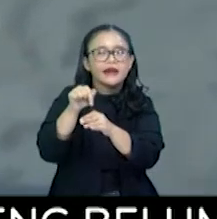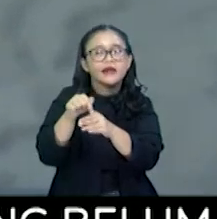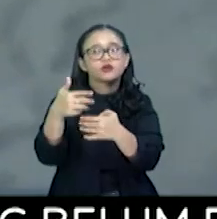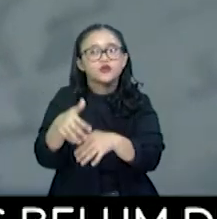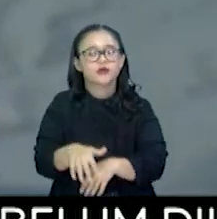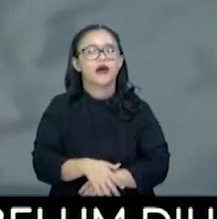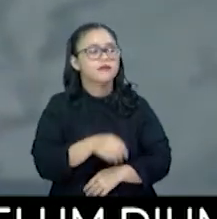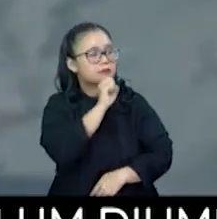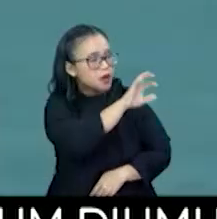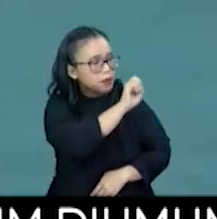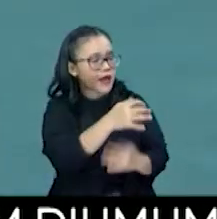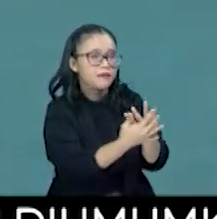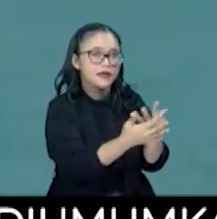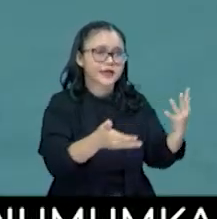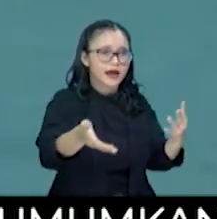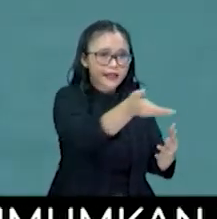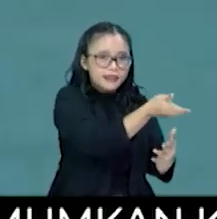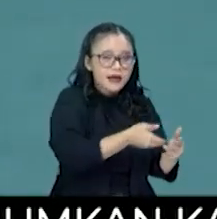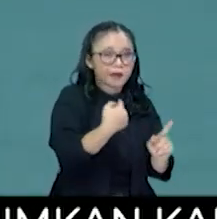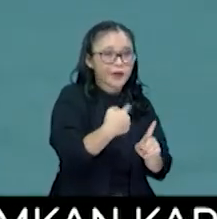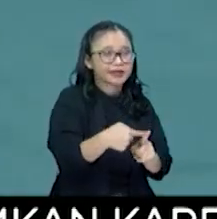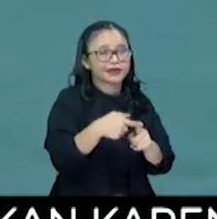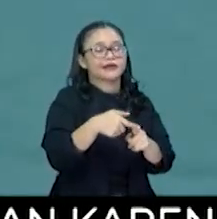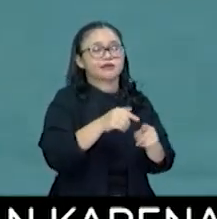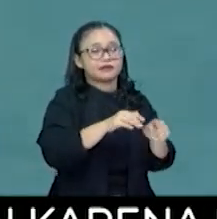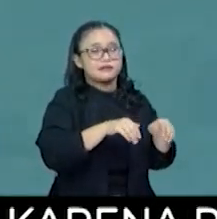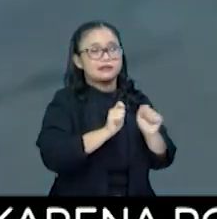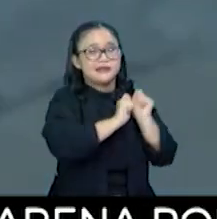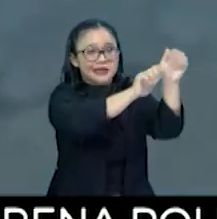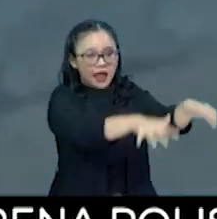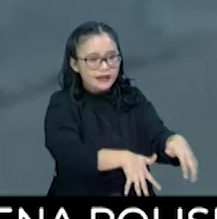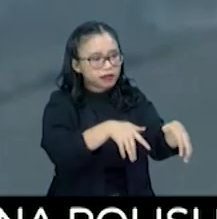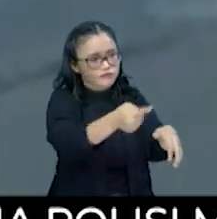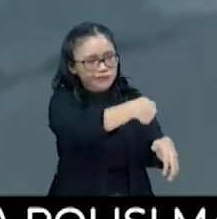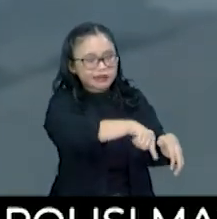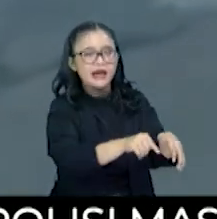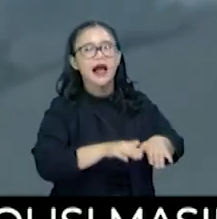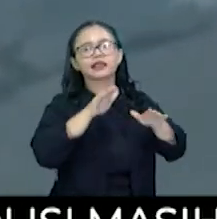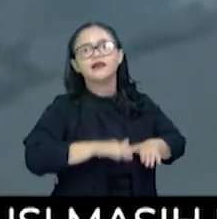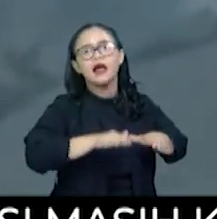Gunung Anak Krakatau, menghindari bahaya erupsi susulan yang sewaktu-waktu bisa terjadi.